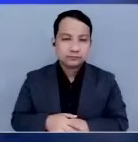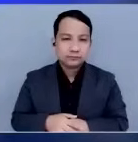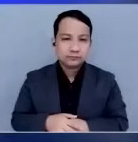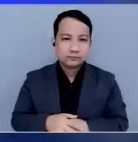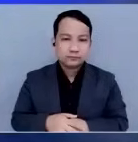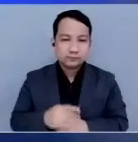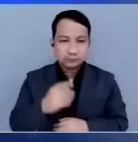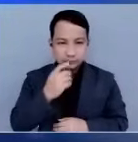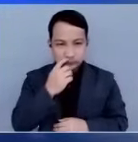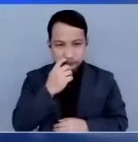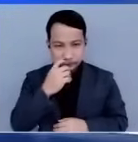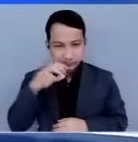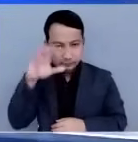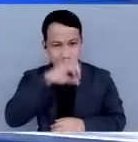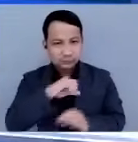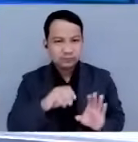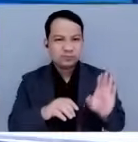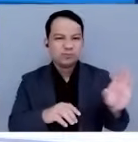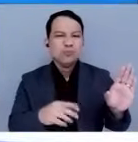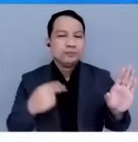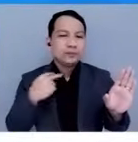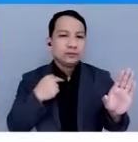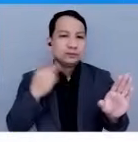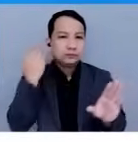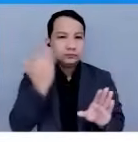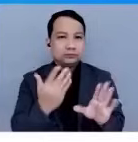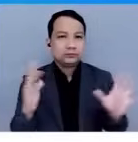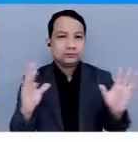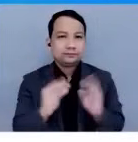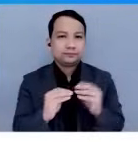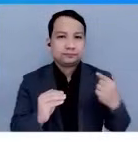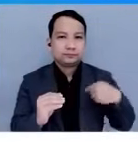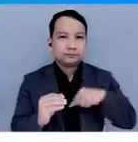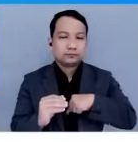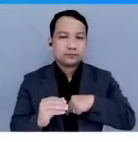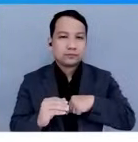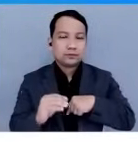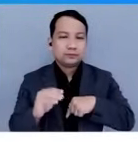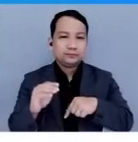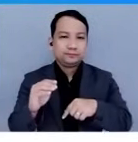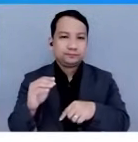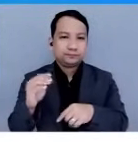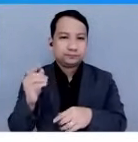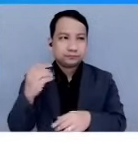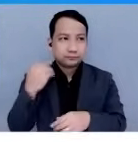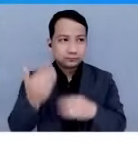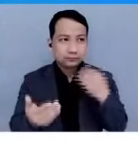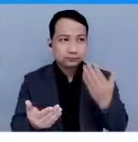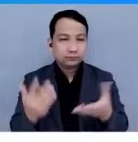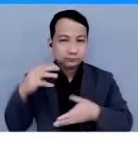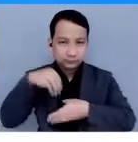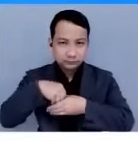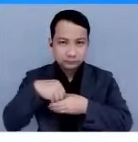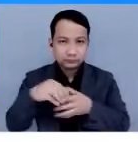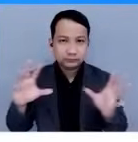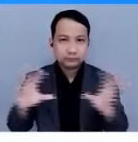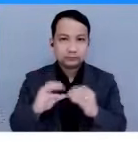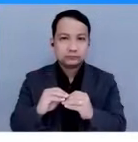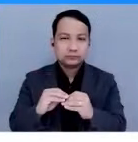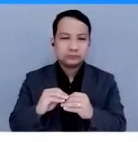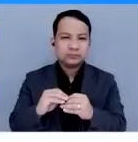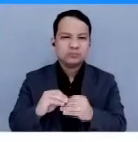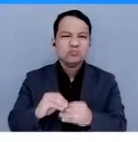Pinangangambahan ang natrap sa loob ng abandonadong sasakyan ang magkapatid na natagpo ang patay sa loob nito sa Santo Tomas,